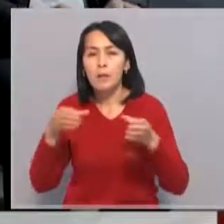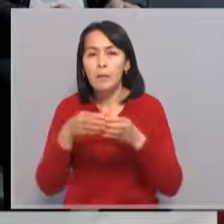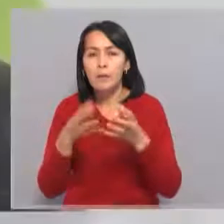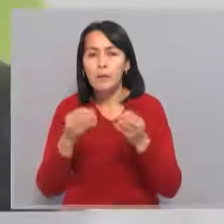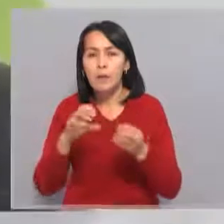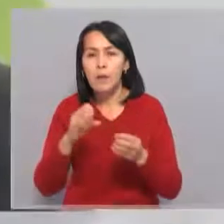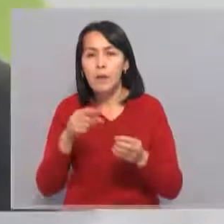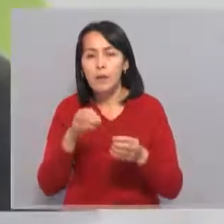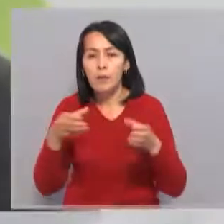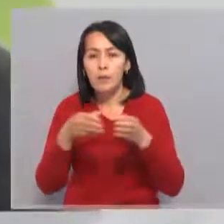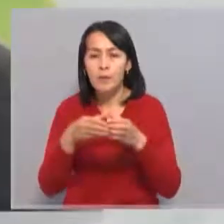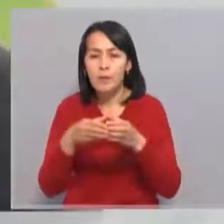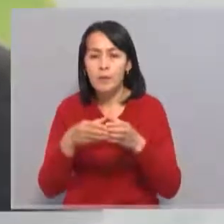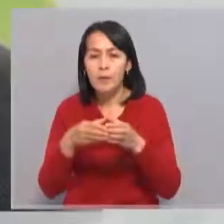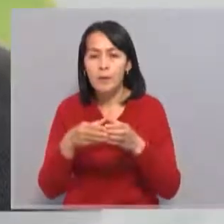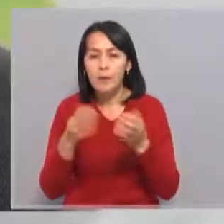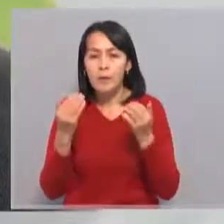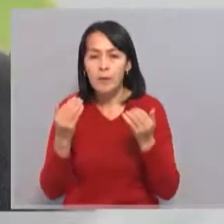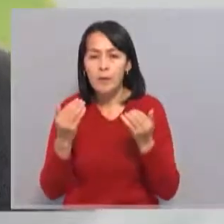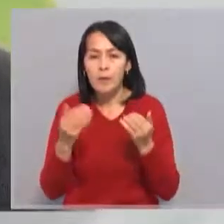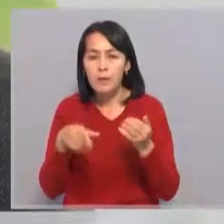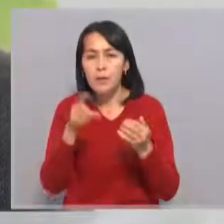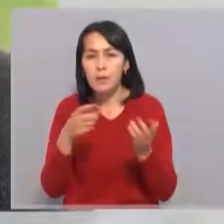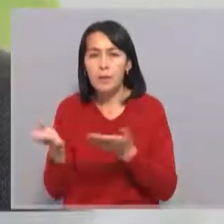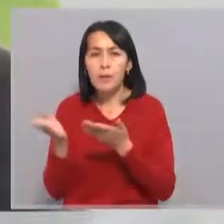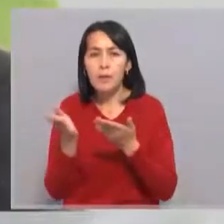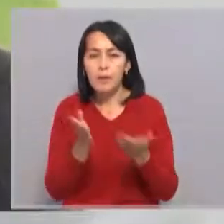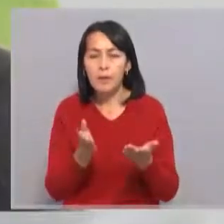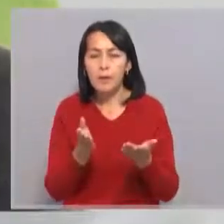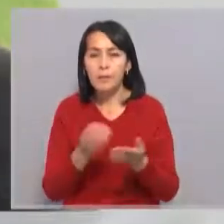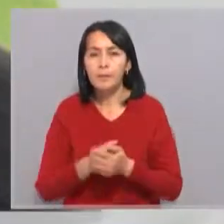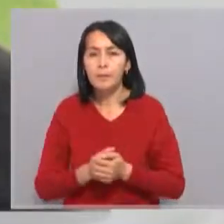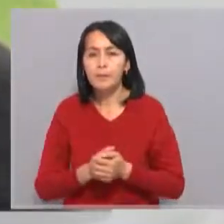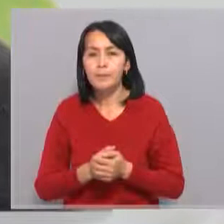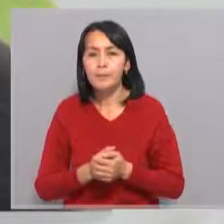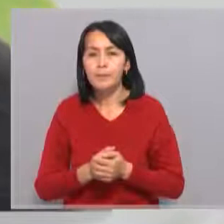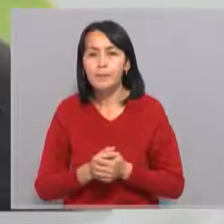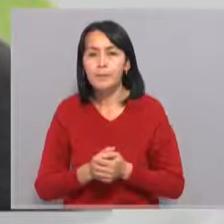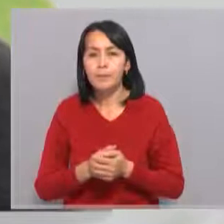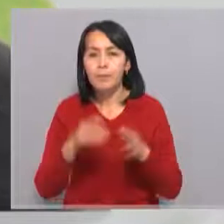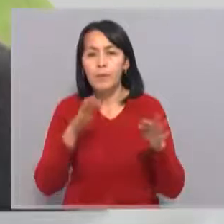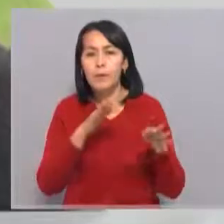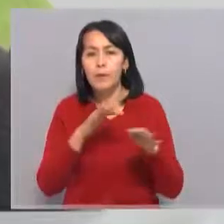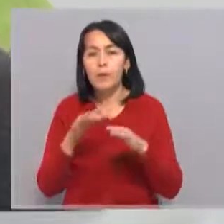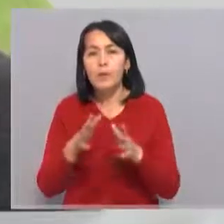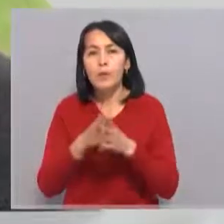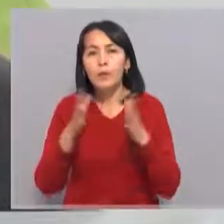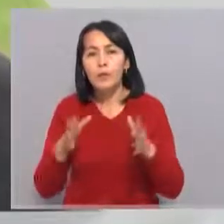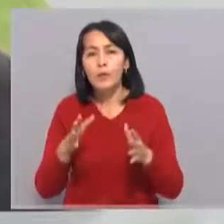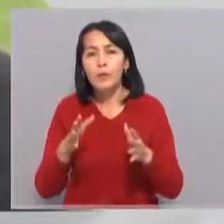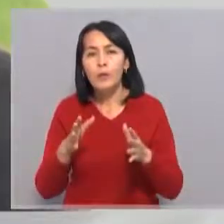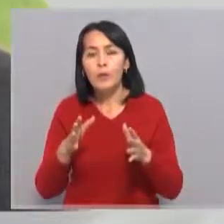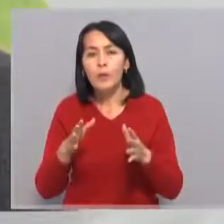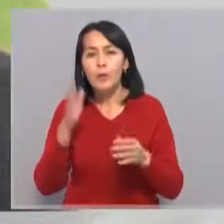және Аманат партиясының атынан Қасым-Жомарт Кемелұлының кандидатурасын ұсынып айттық. Үлкен бір шара болды, үлкен форум өтті, өздеріңіз